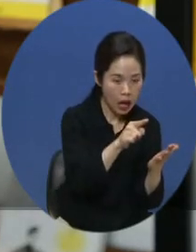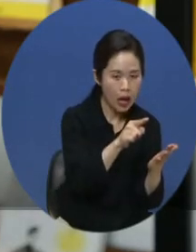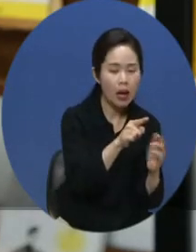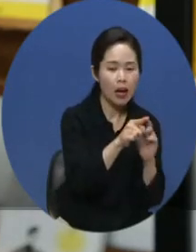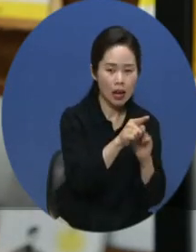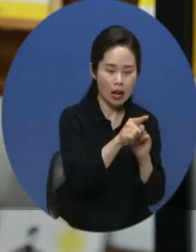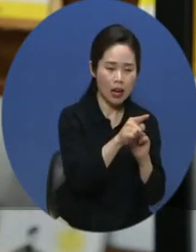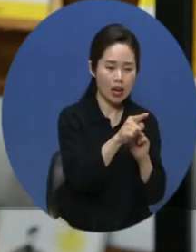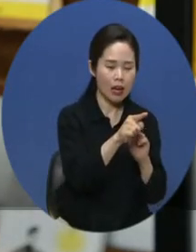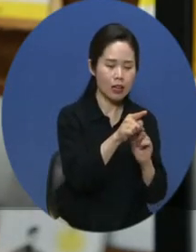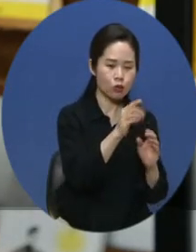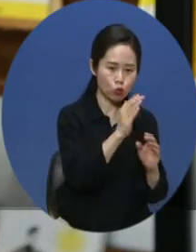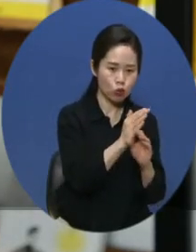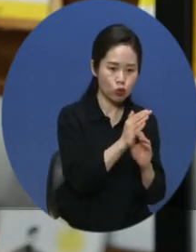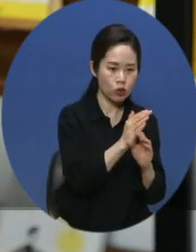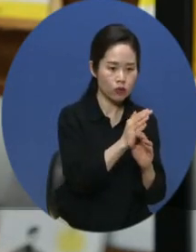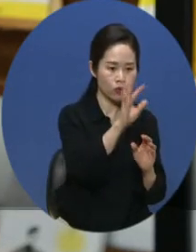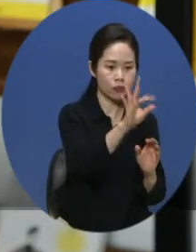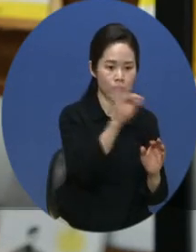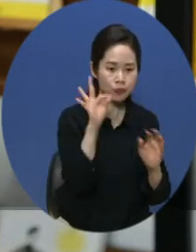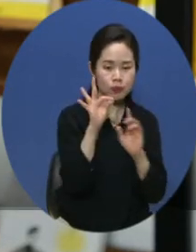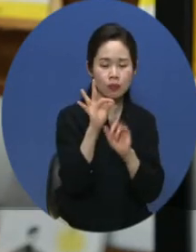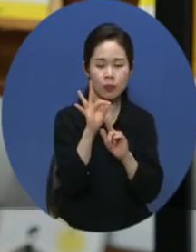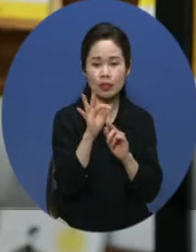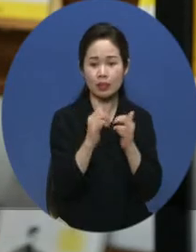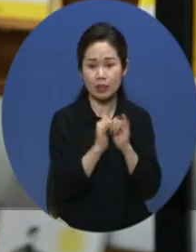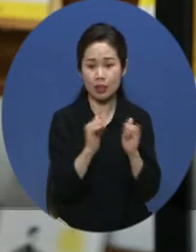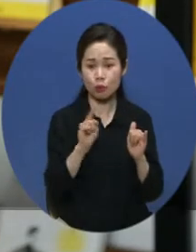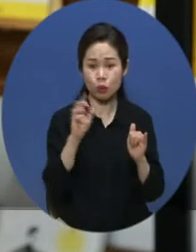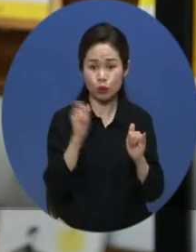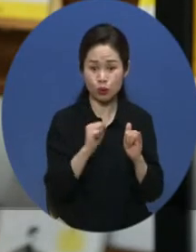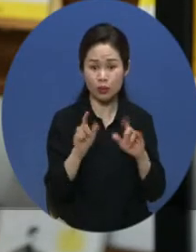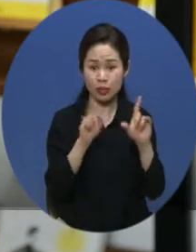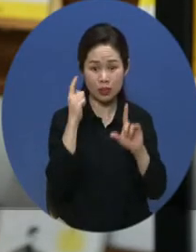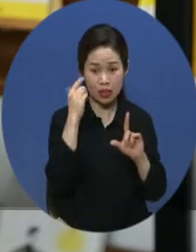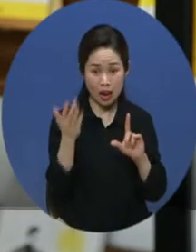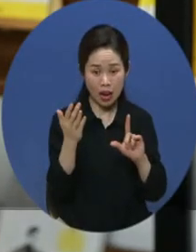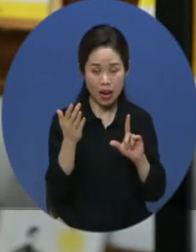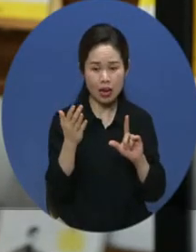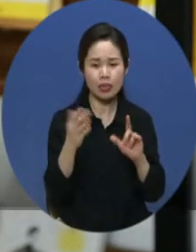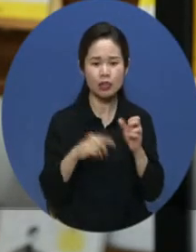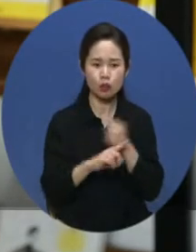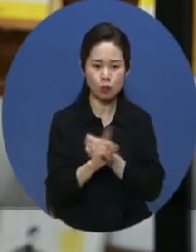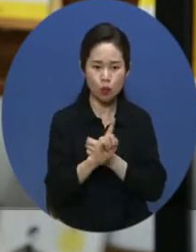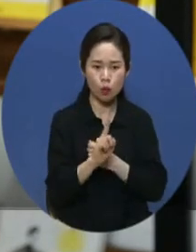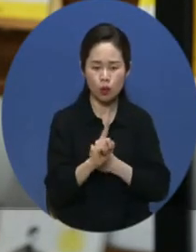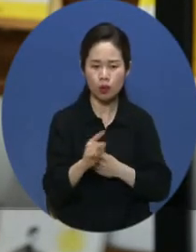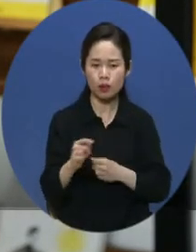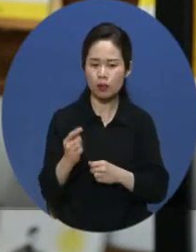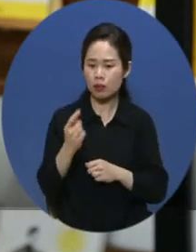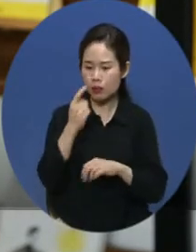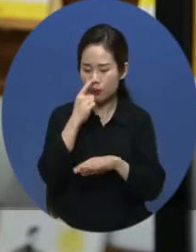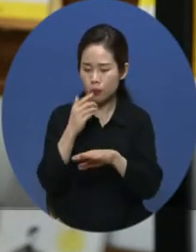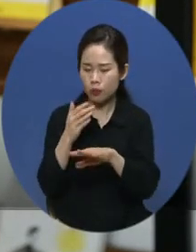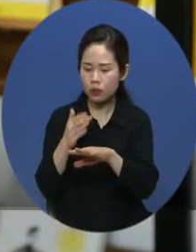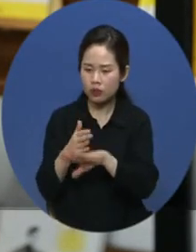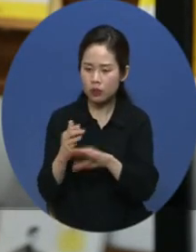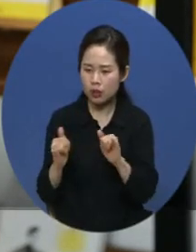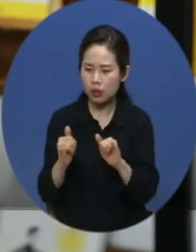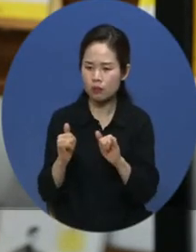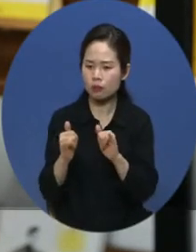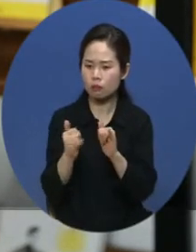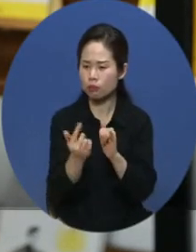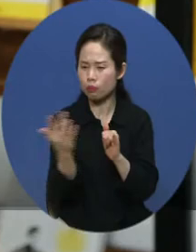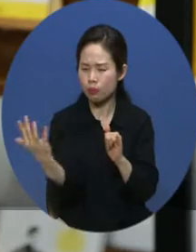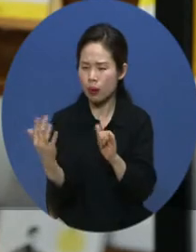사람은 무엇으로 사는가를 하게 됐었던 이유는 느린 학습자들하고 이제 계속 소통을 하면서 저희가 좀